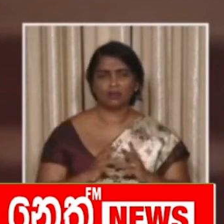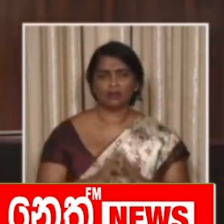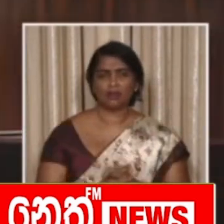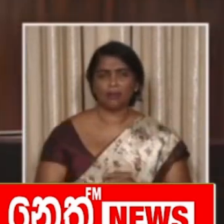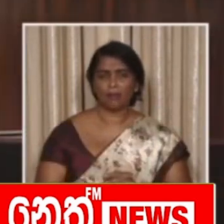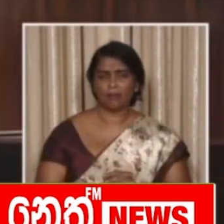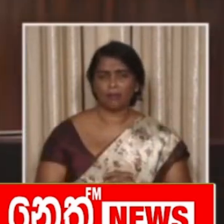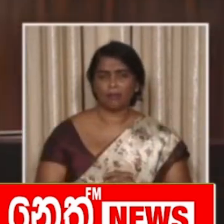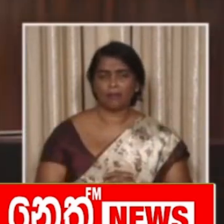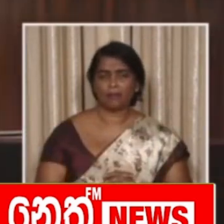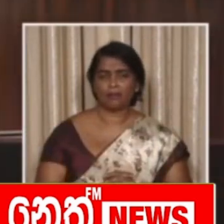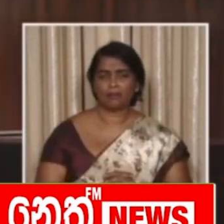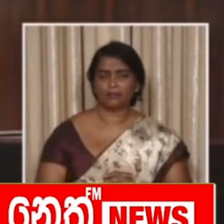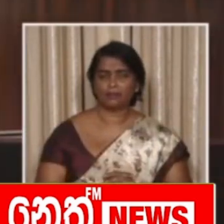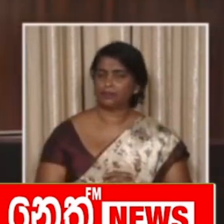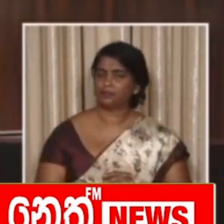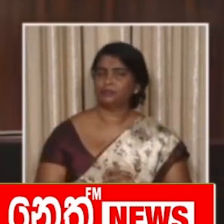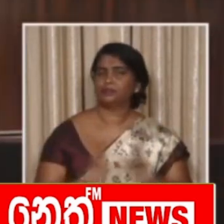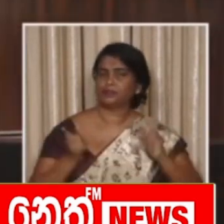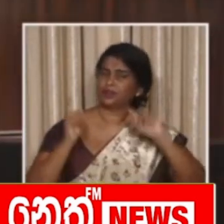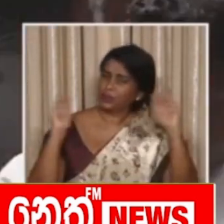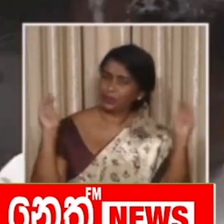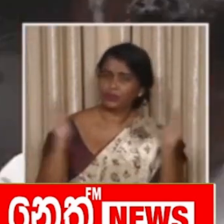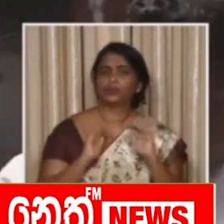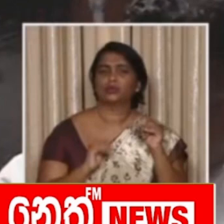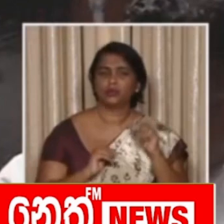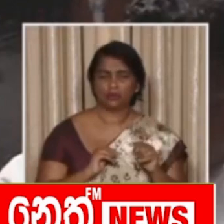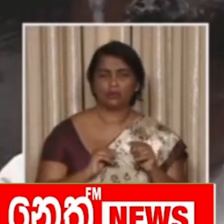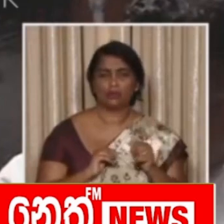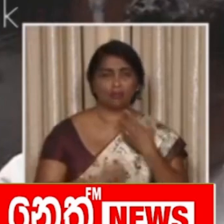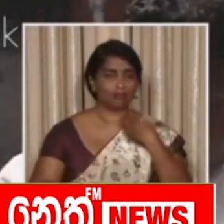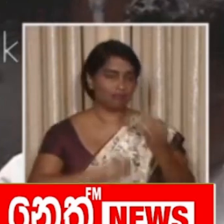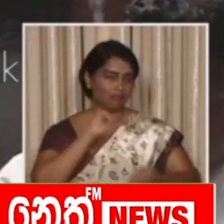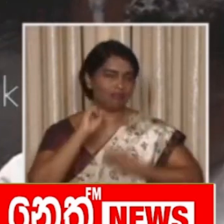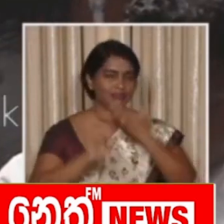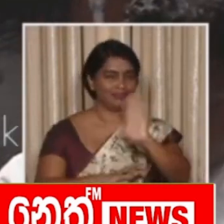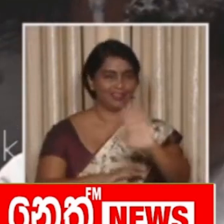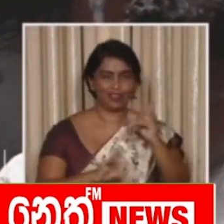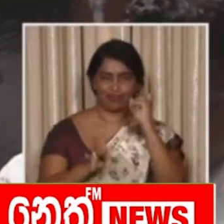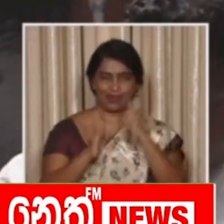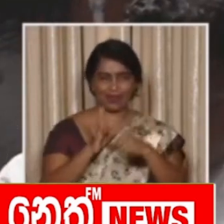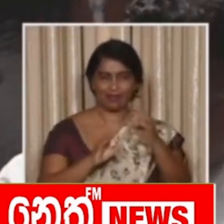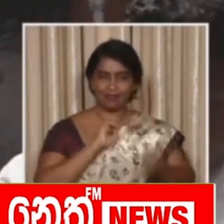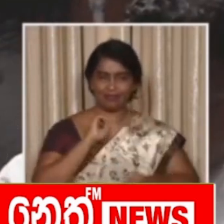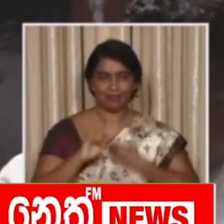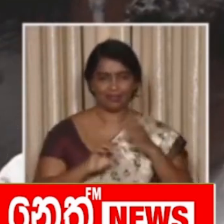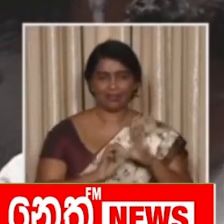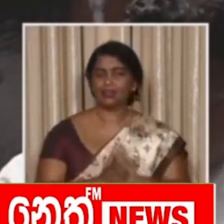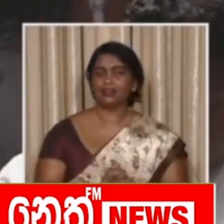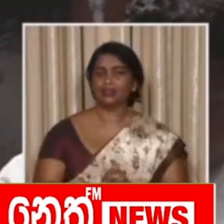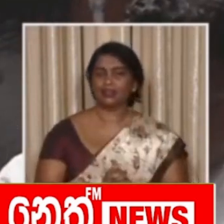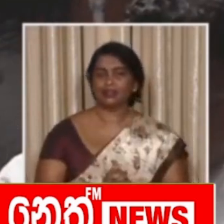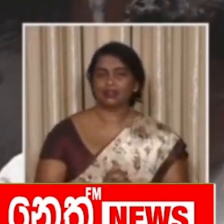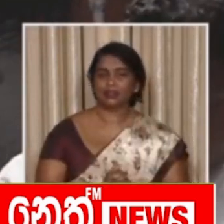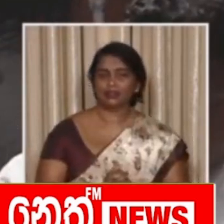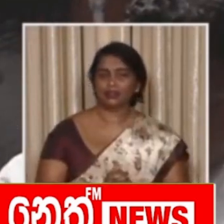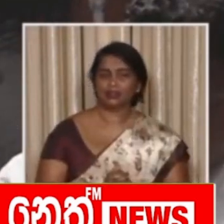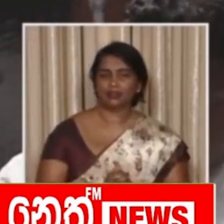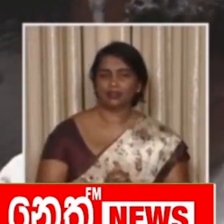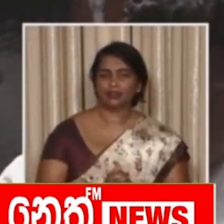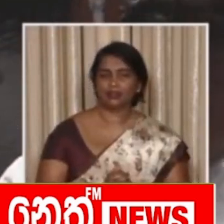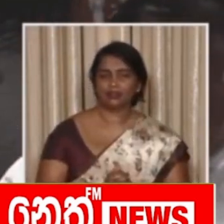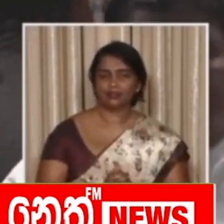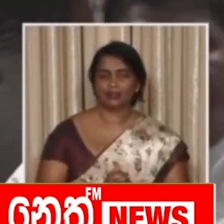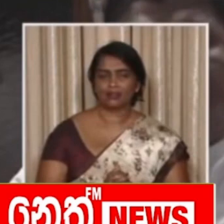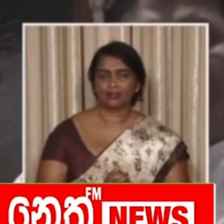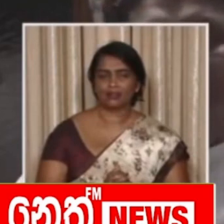අහන්න. ඉතාම කෙටියෙන් අහන්නේ ගරු නියෝජ්‍ය කතානායකතුමනි මේක ඩෝන් යන්න දෙයක් නෑ සංවිධායකතුමා. ගරු මන්ත්‍රීව තවත් අවස්ථාවක් දෙන්න ඔබතුමා මේ වෙන ප්‍රශ්න